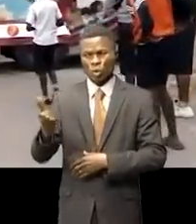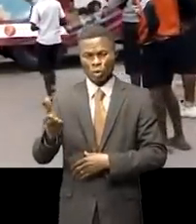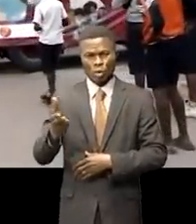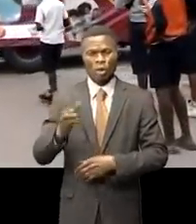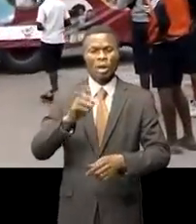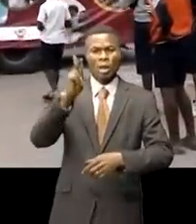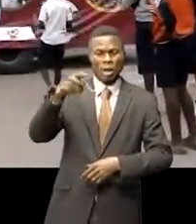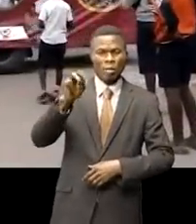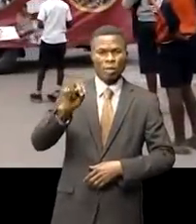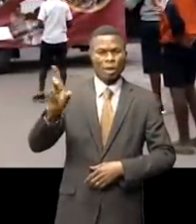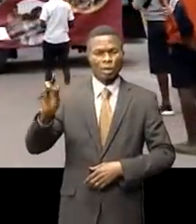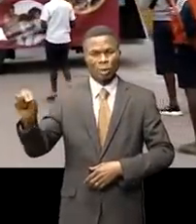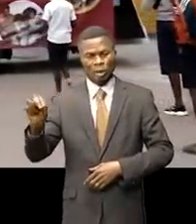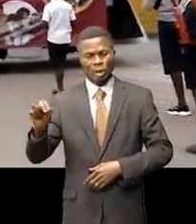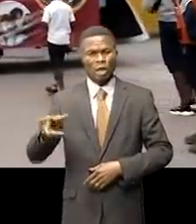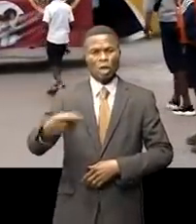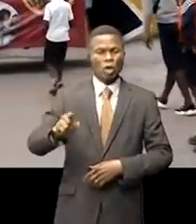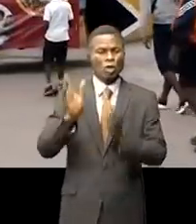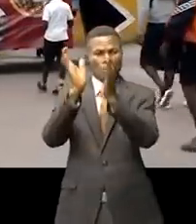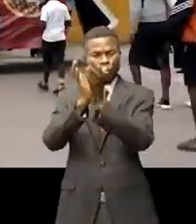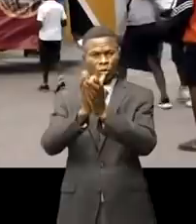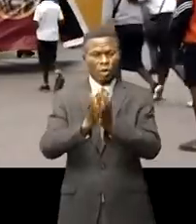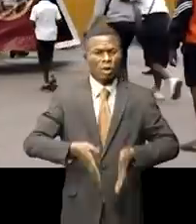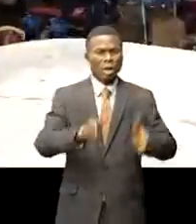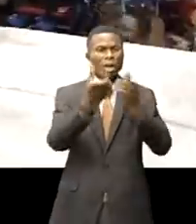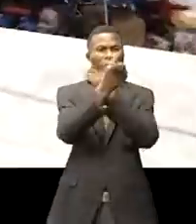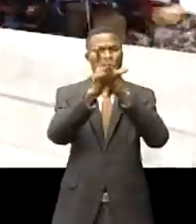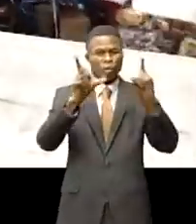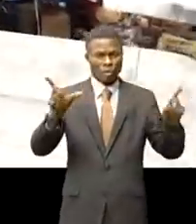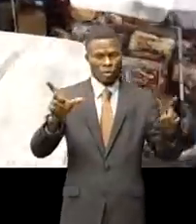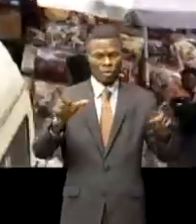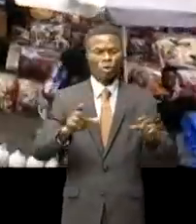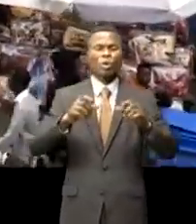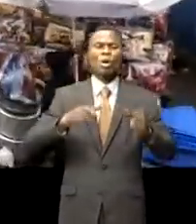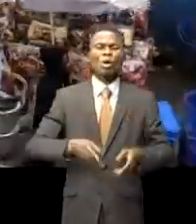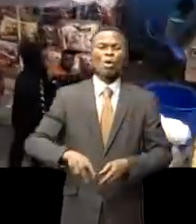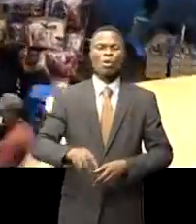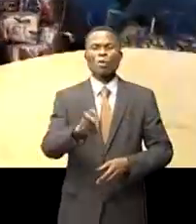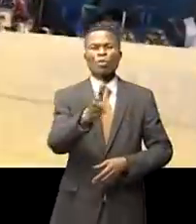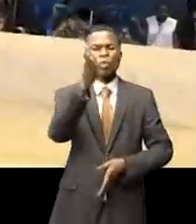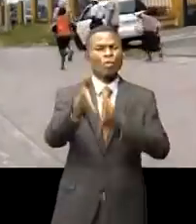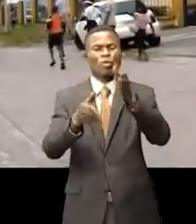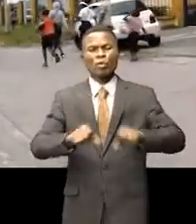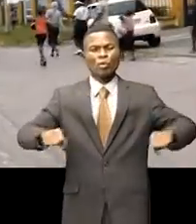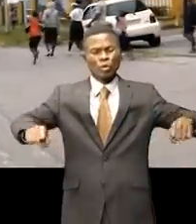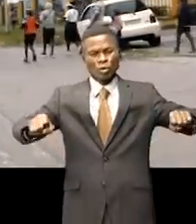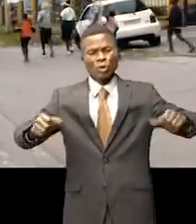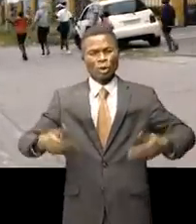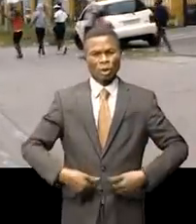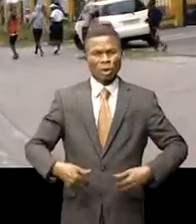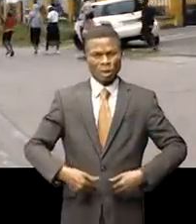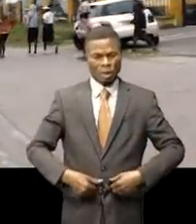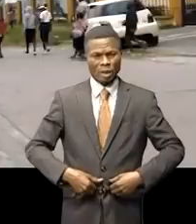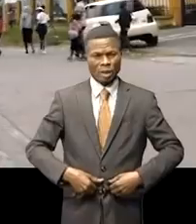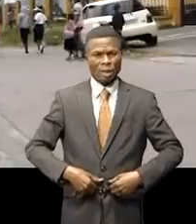pnls en passant par l'europe victoire et l'avenue de la libération cette campagne motorisé du réseau des associations congolaises de gênes a par